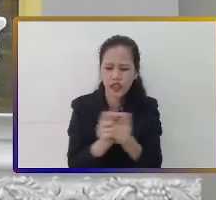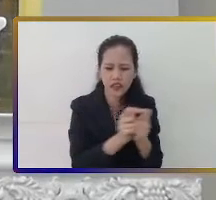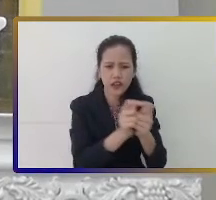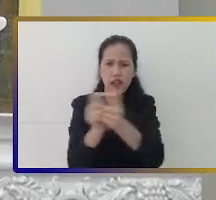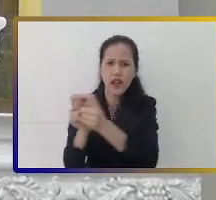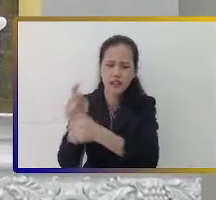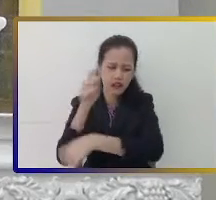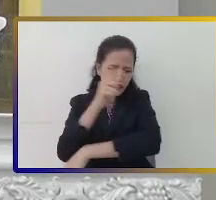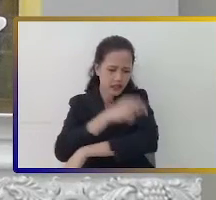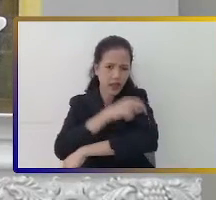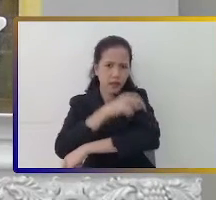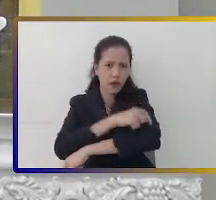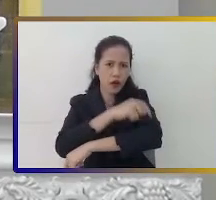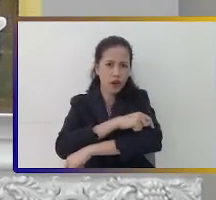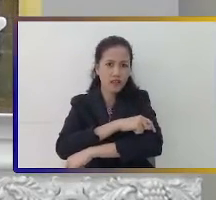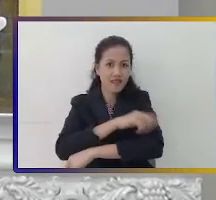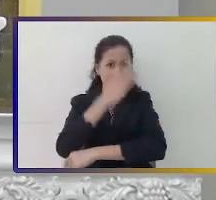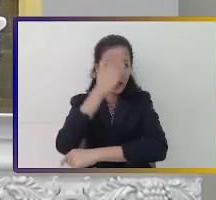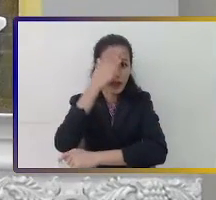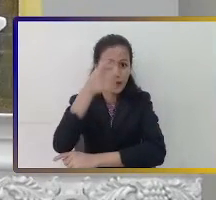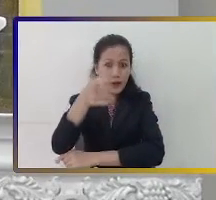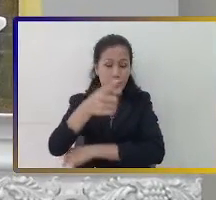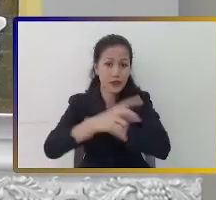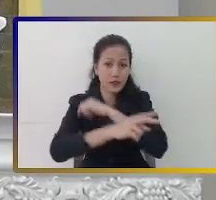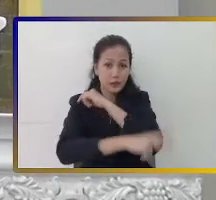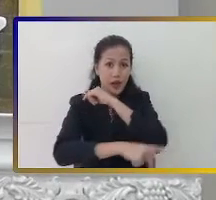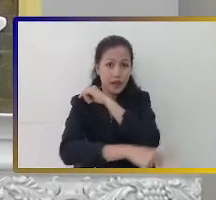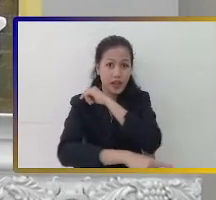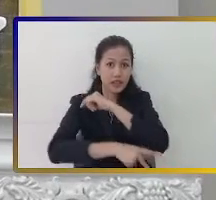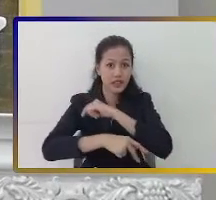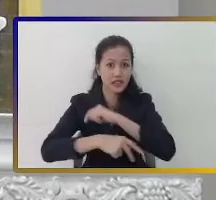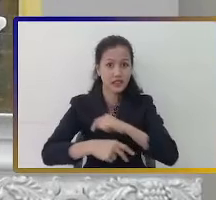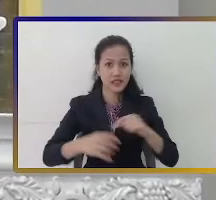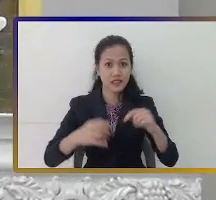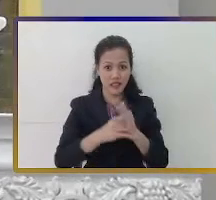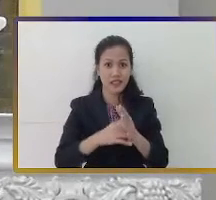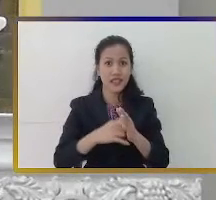Yeah. Alam niyo po yan. That is yung traditional Filipino family.